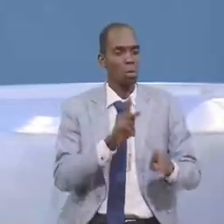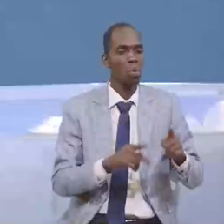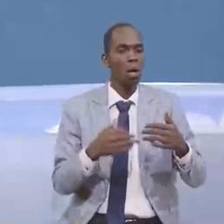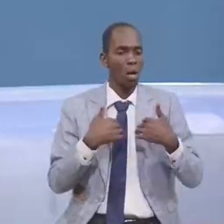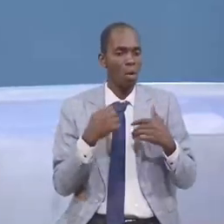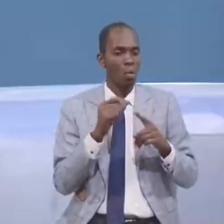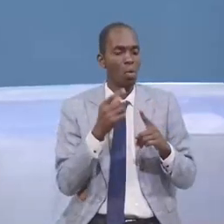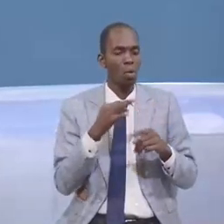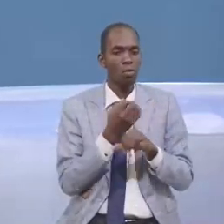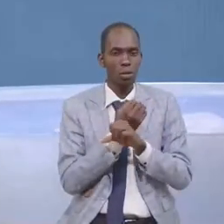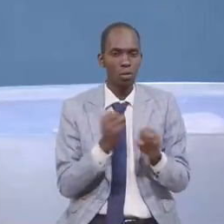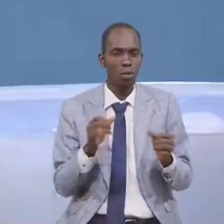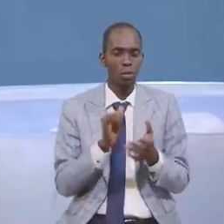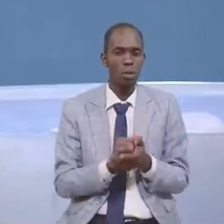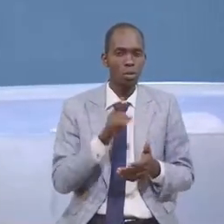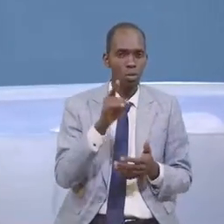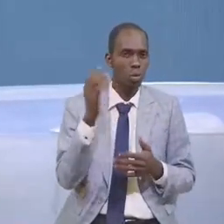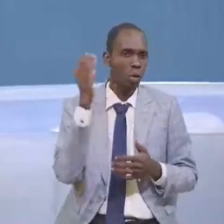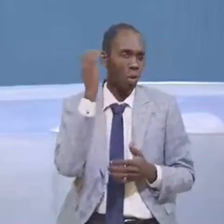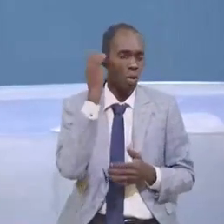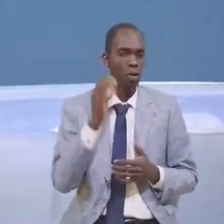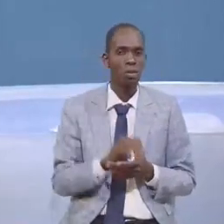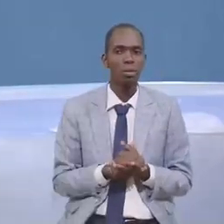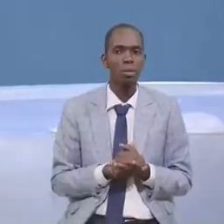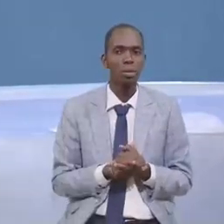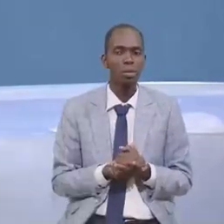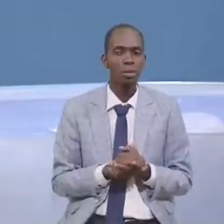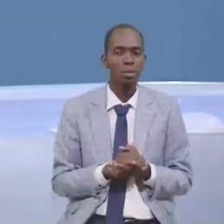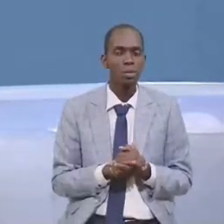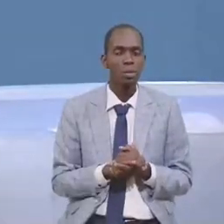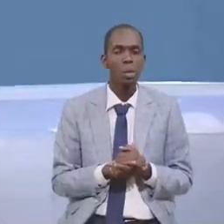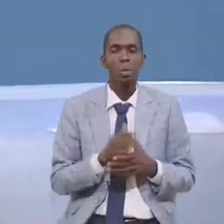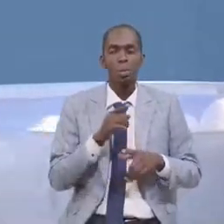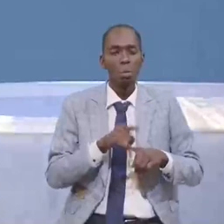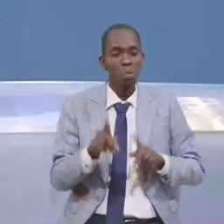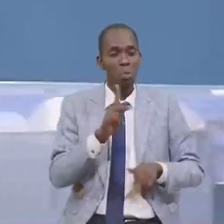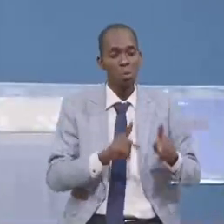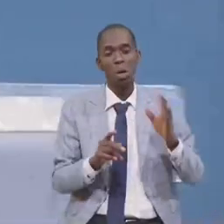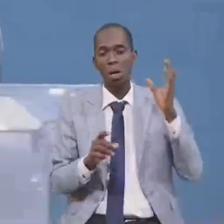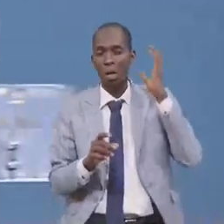D'autres ont entendu la parole de salut que tu as entendue. Ils n'ont pas accepté.